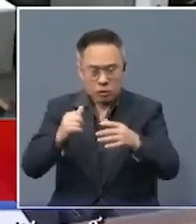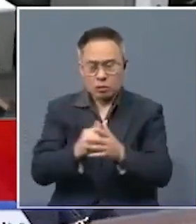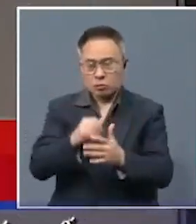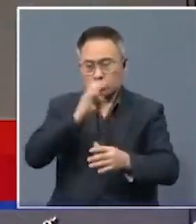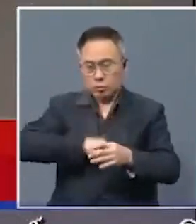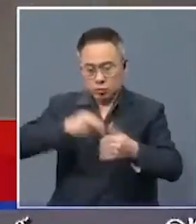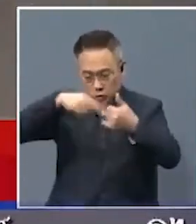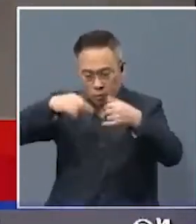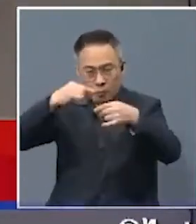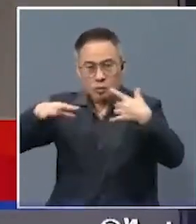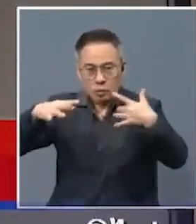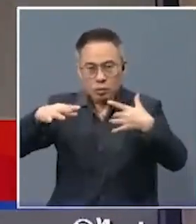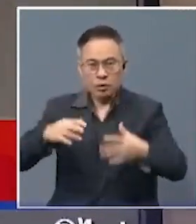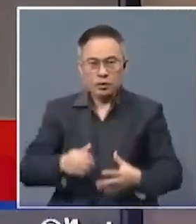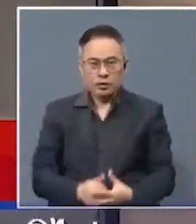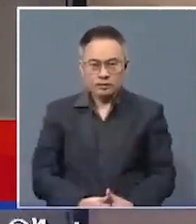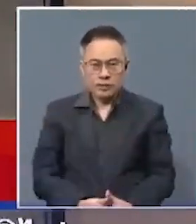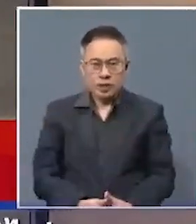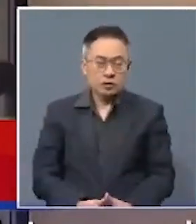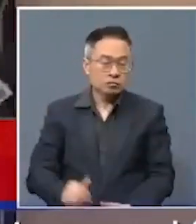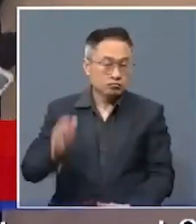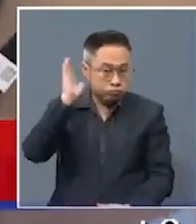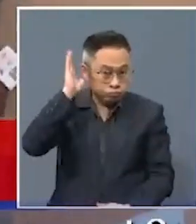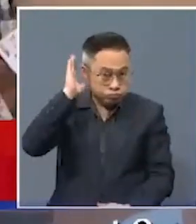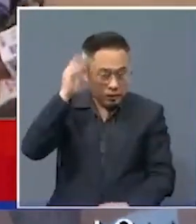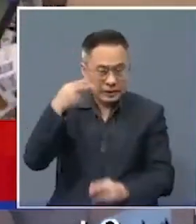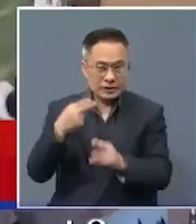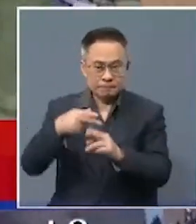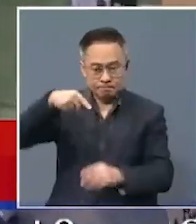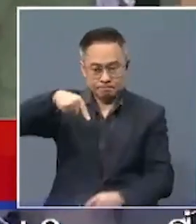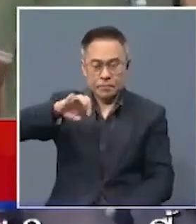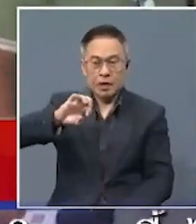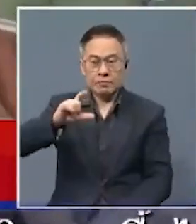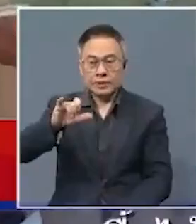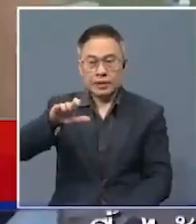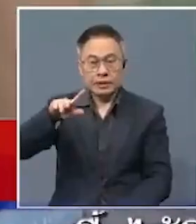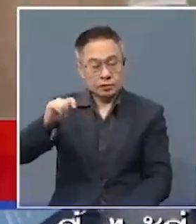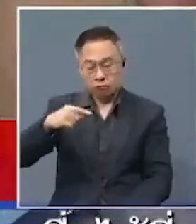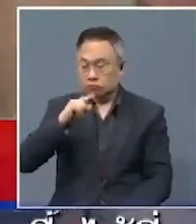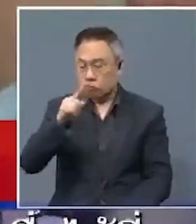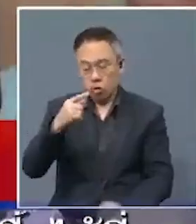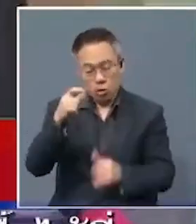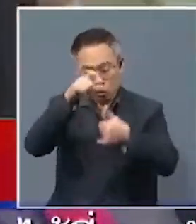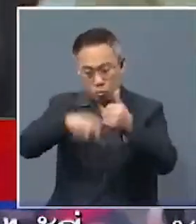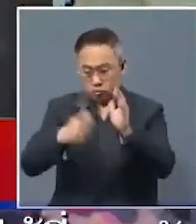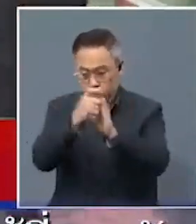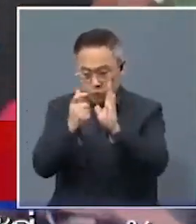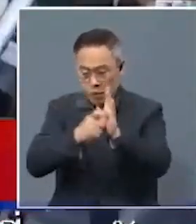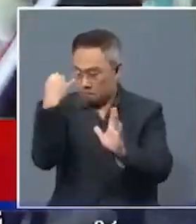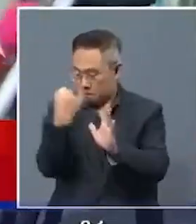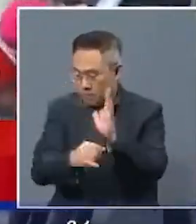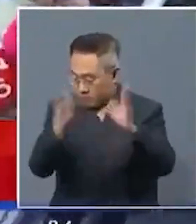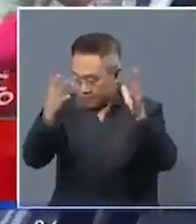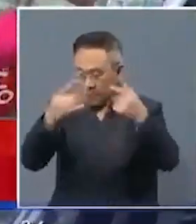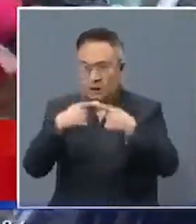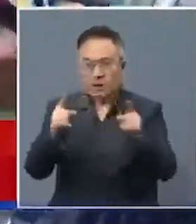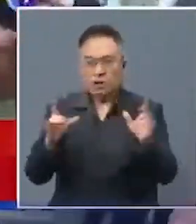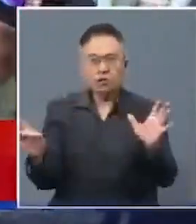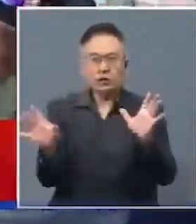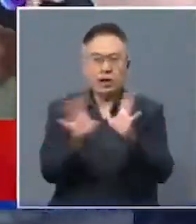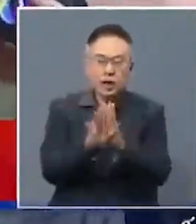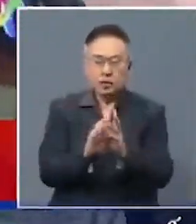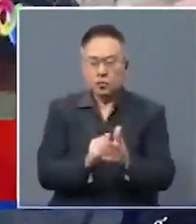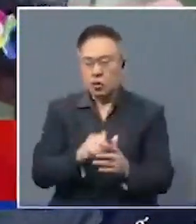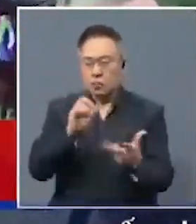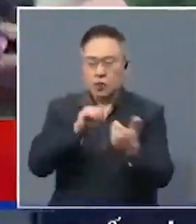พิชิด้วยแม้ว่านายพิชิตจะมั่นใจว่าตนเองไม่มีคุณสมบัติต้องห้ามเป็นรัฐมนตรีแต่ยอมยื่นหนศาลาออก